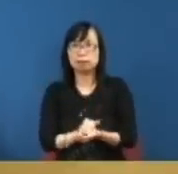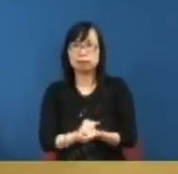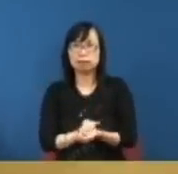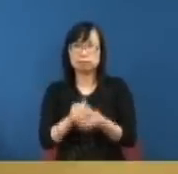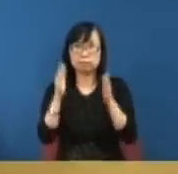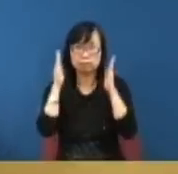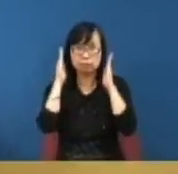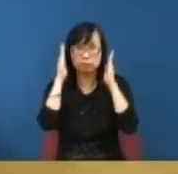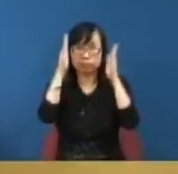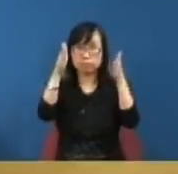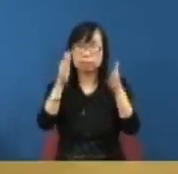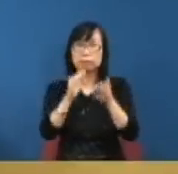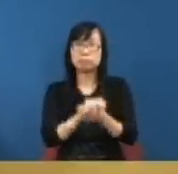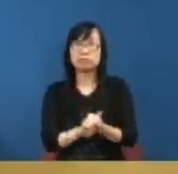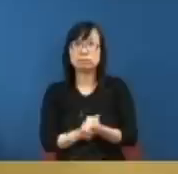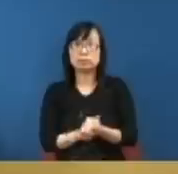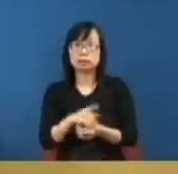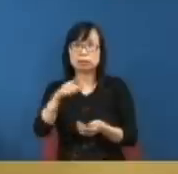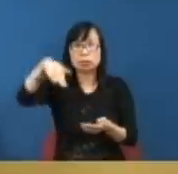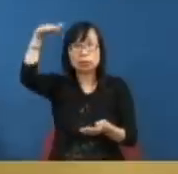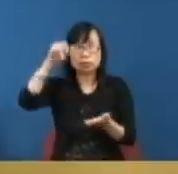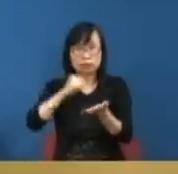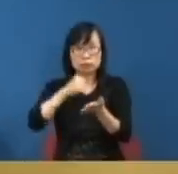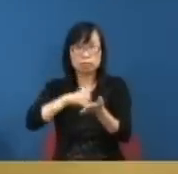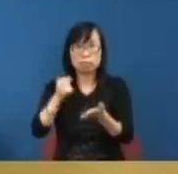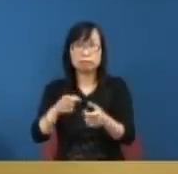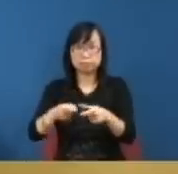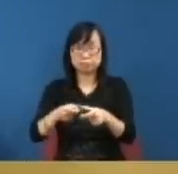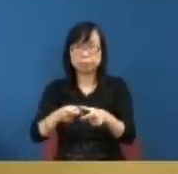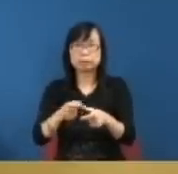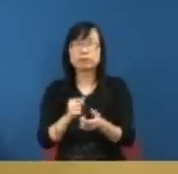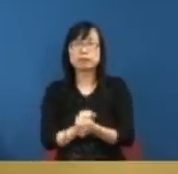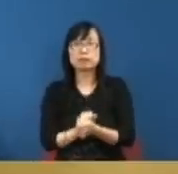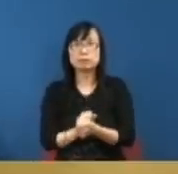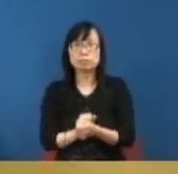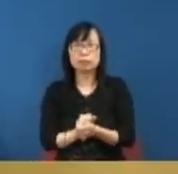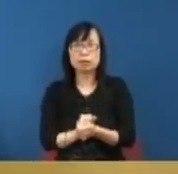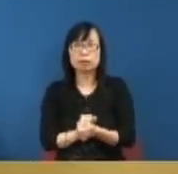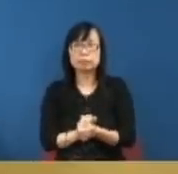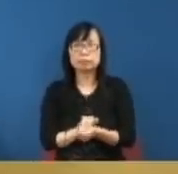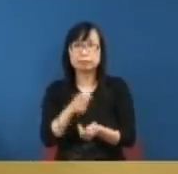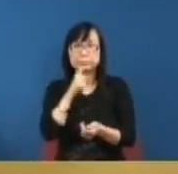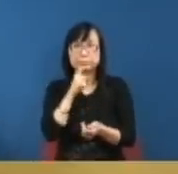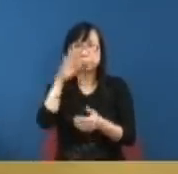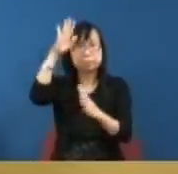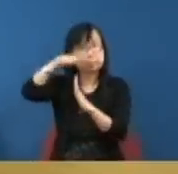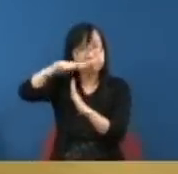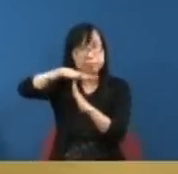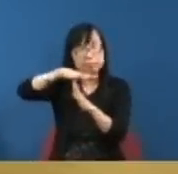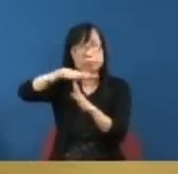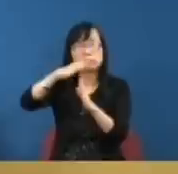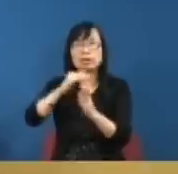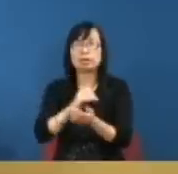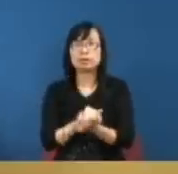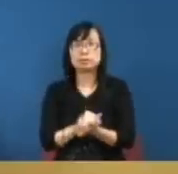向這個公職人員和公務人員呢是有這個停止他們這